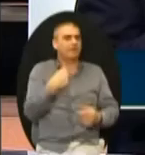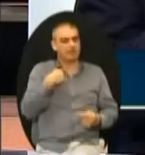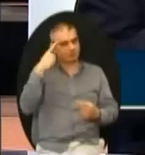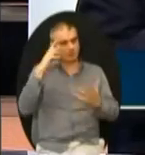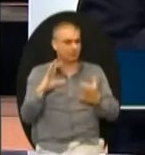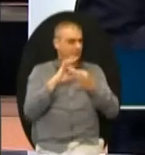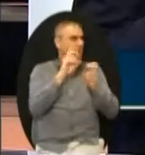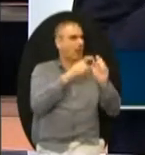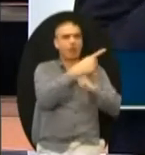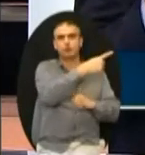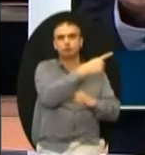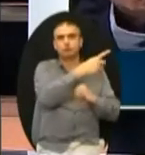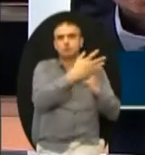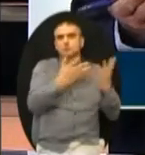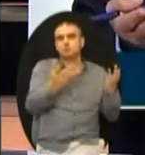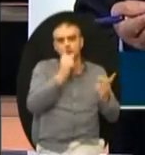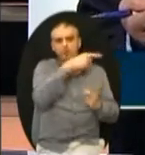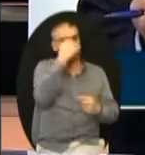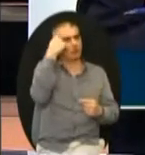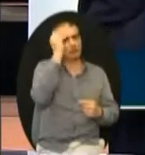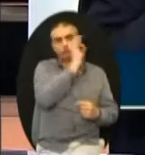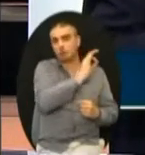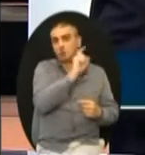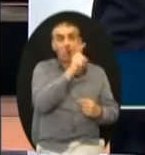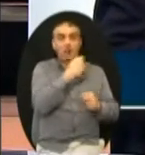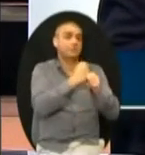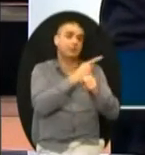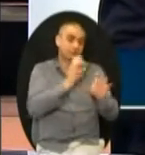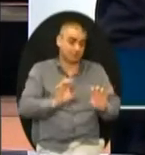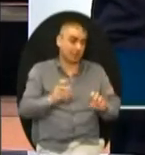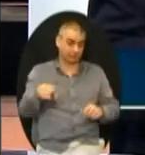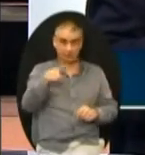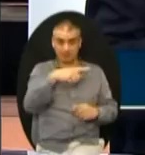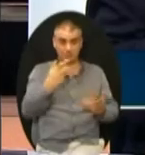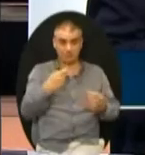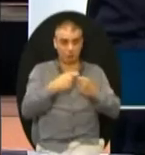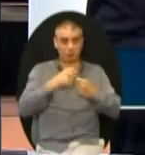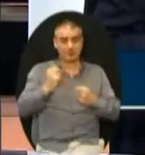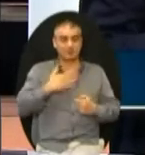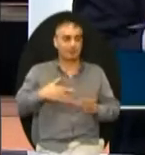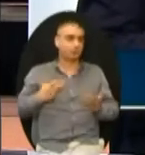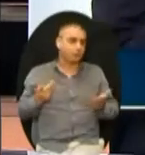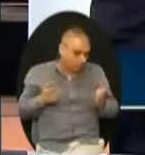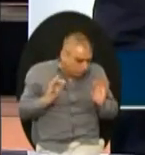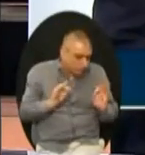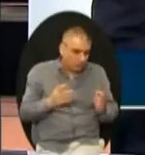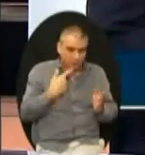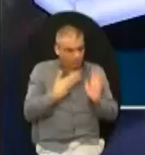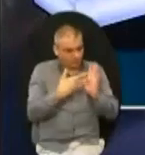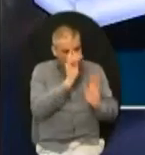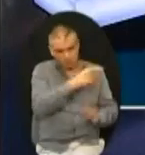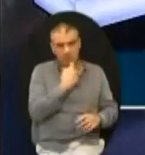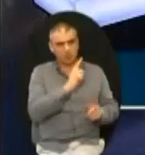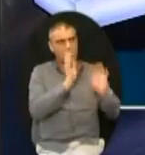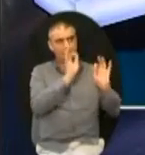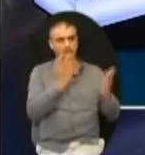מחבר את זה לאזרחים שהוא... יש להם דעות, אולי המעשים שלהם מרגיזים את תנועת אם תרצו, בסדר, אז שיבקרו אותם, יגידו